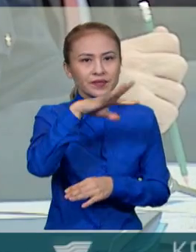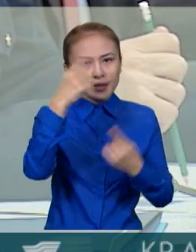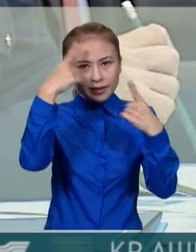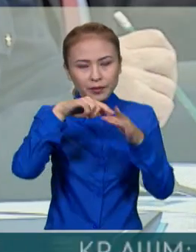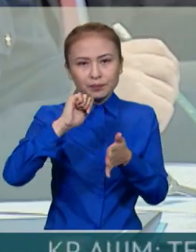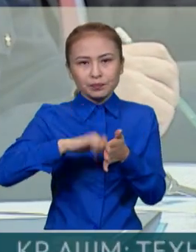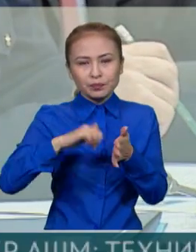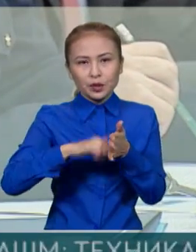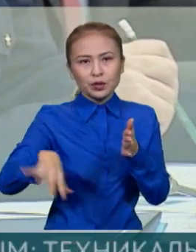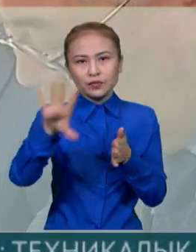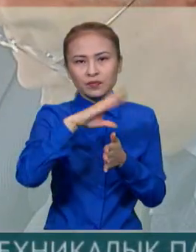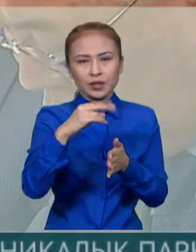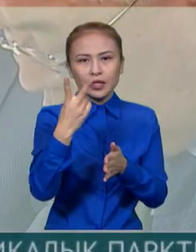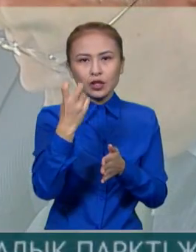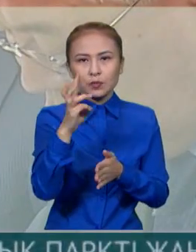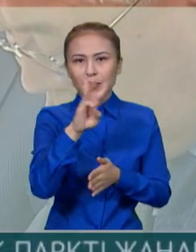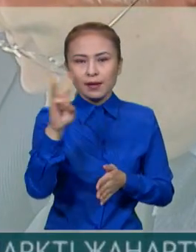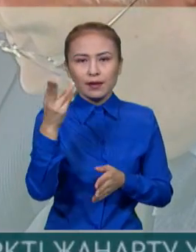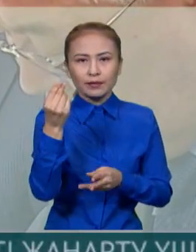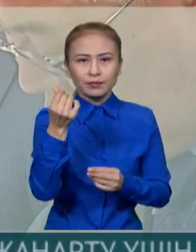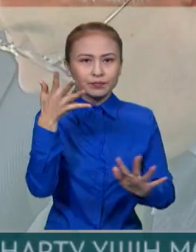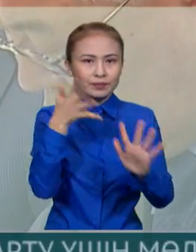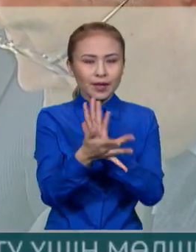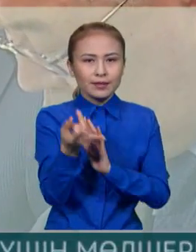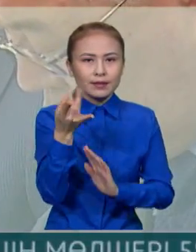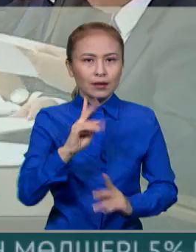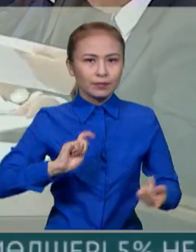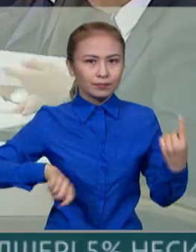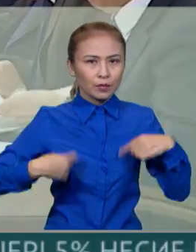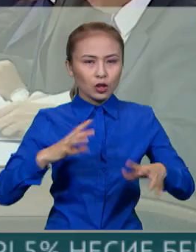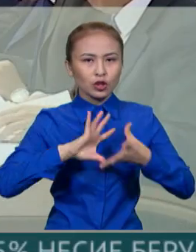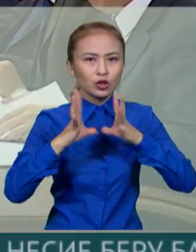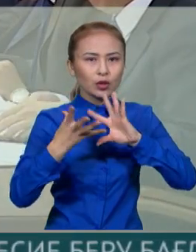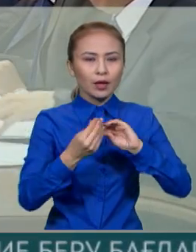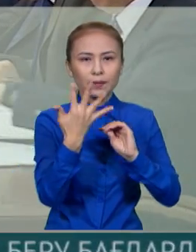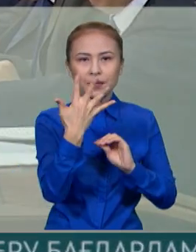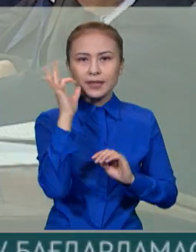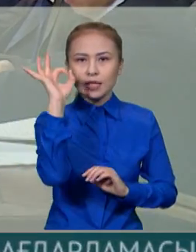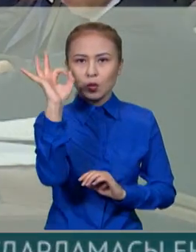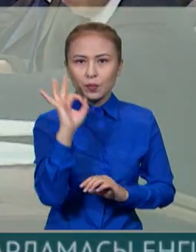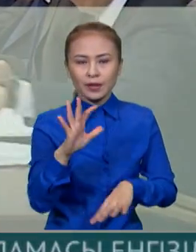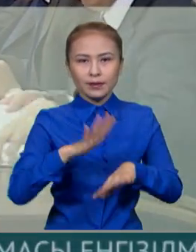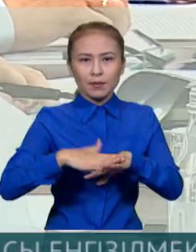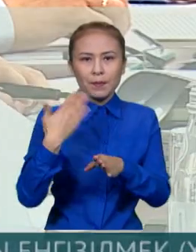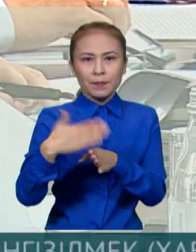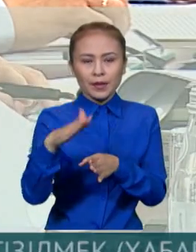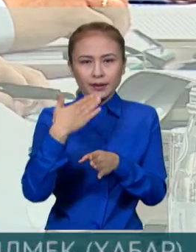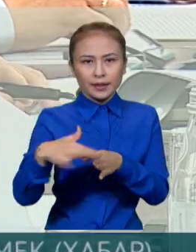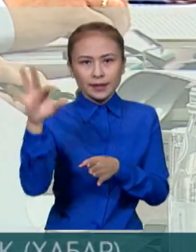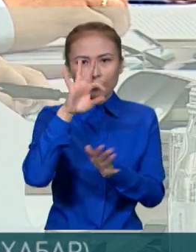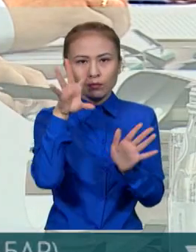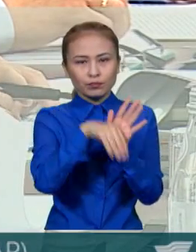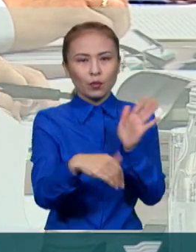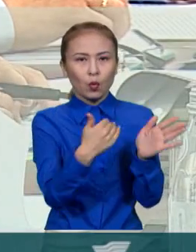кесірінен жинау науқанында 200 миллиард теңге шығын көрген. Техникалық паркты жаңарту үшін мөлшері 5% несие беру бағдарламасы